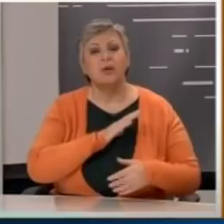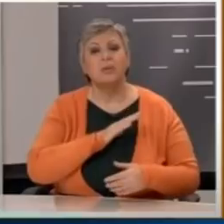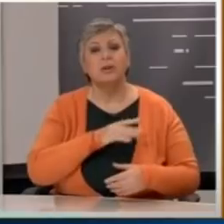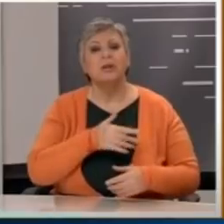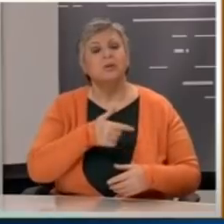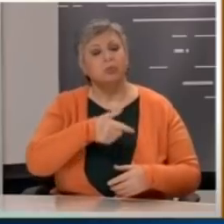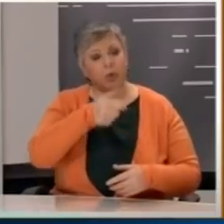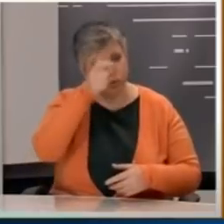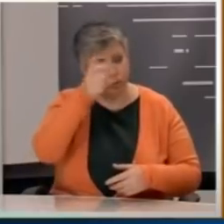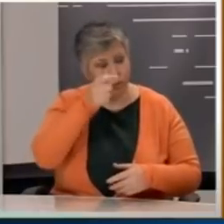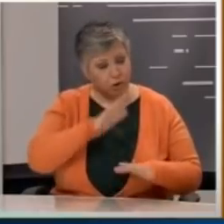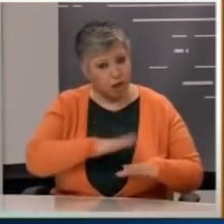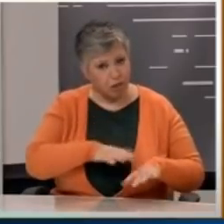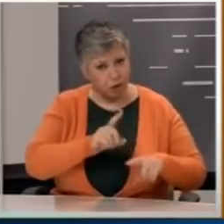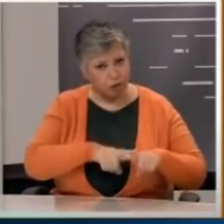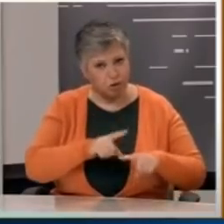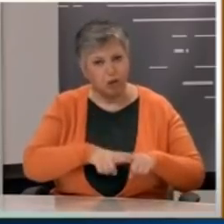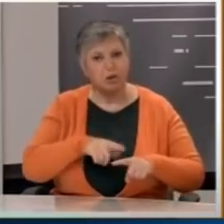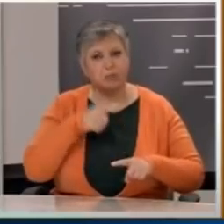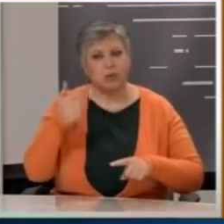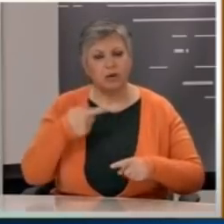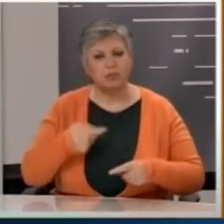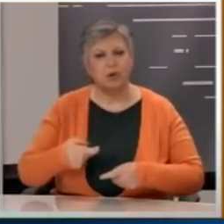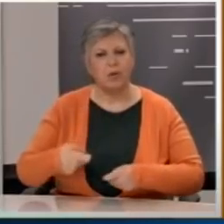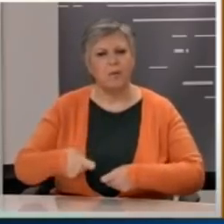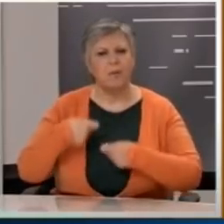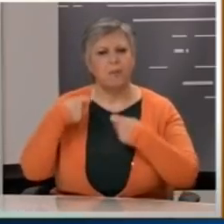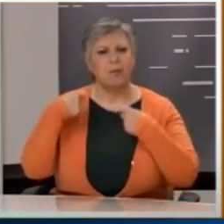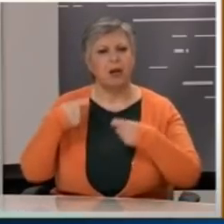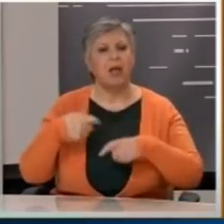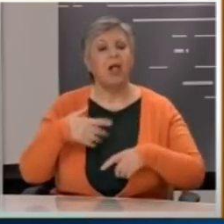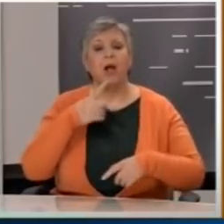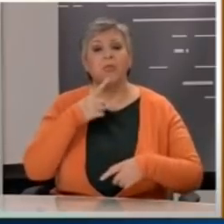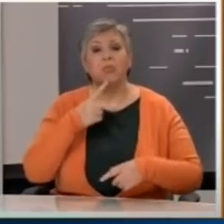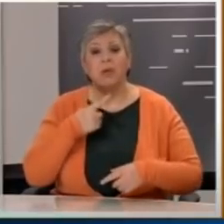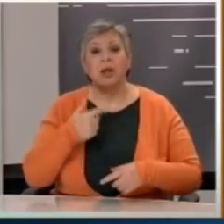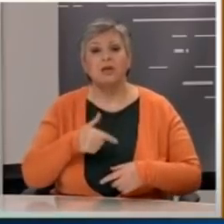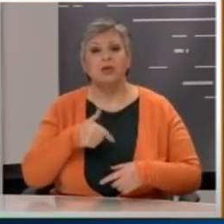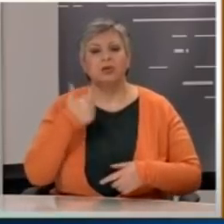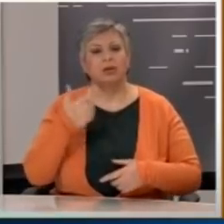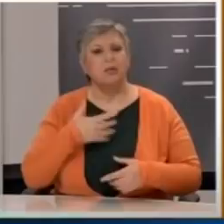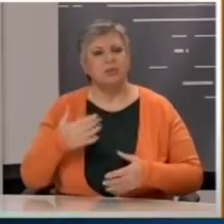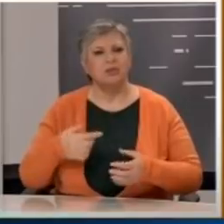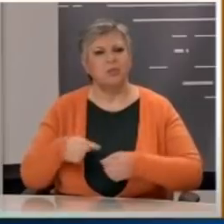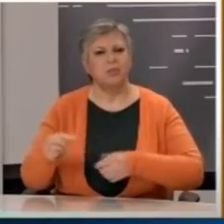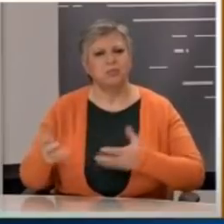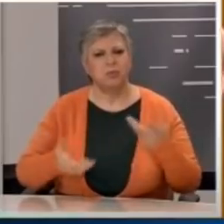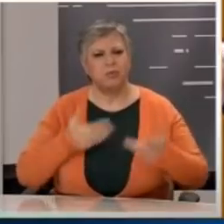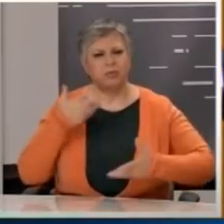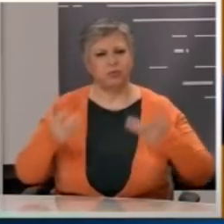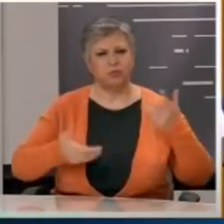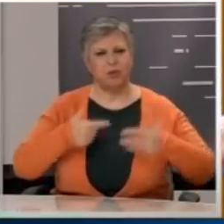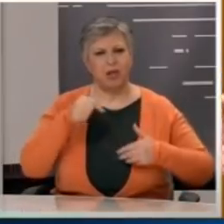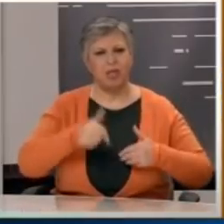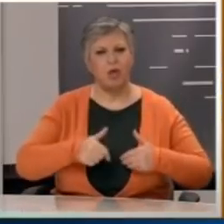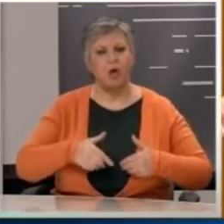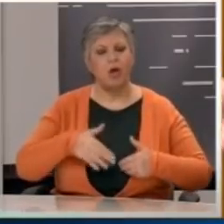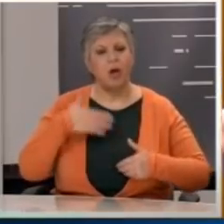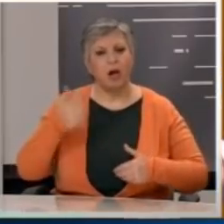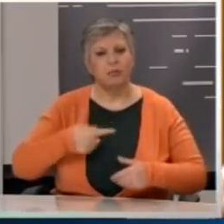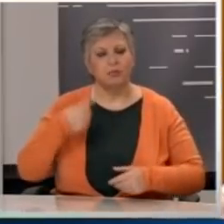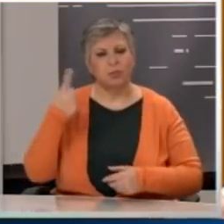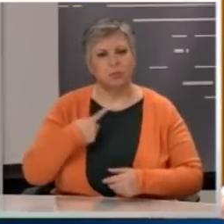κάψουν, θα μας πετάξουν στη θάλασσα, δεν θα έχετε χώρα να υπερασπιστείτε. Αυτές οι απειλές δηλαδή